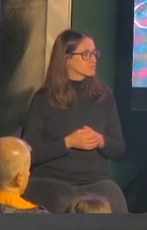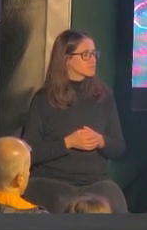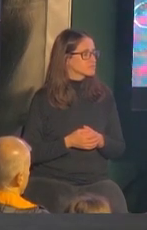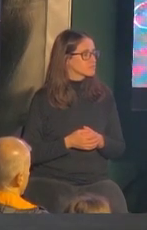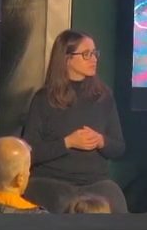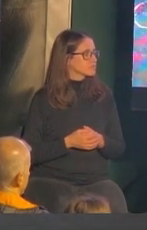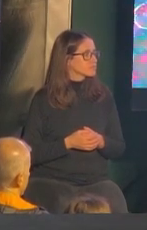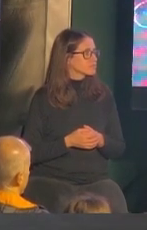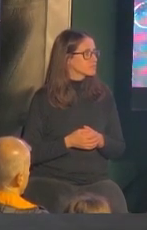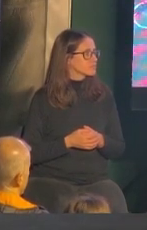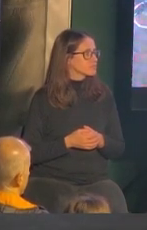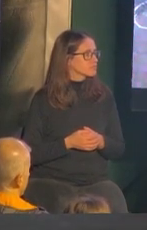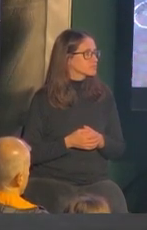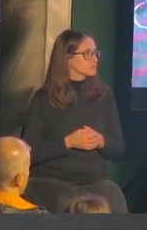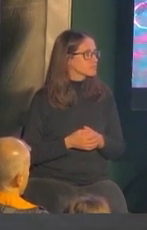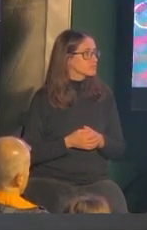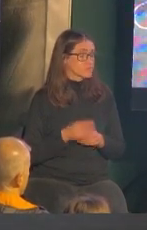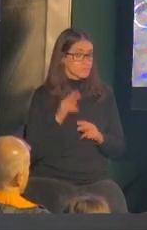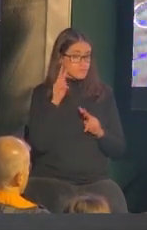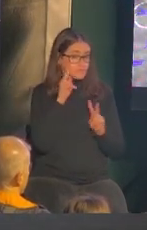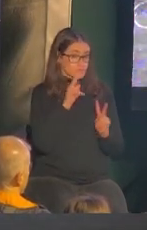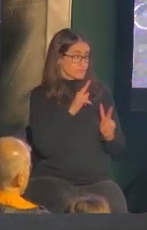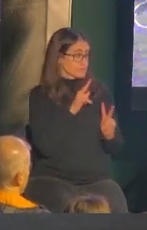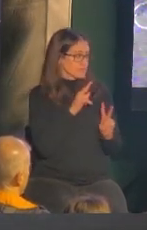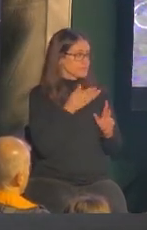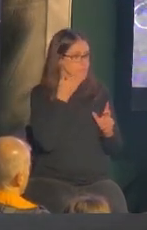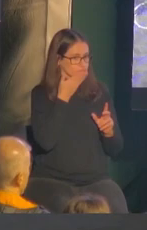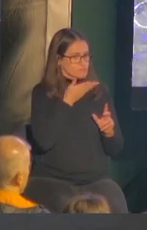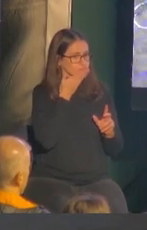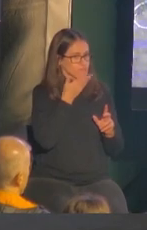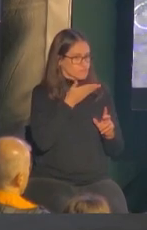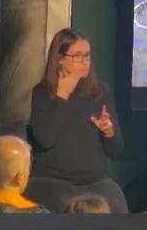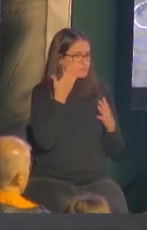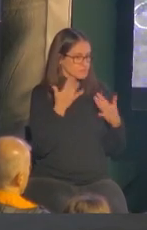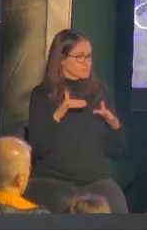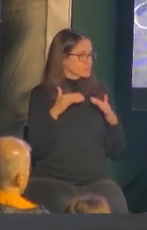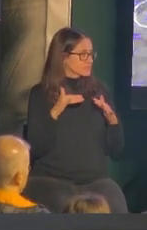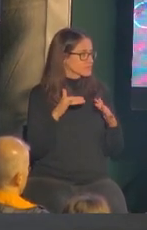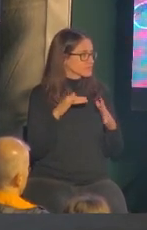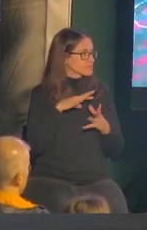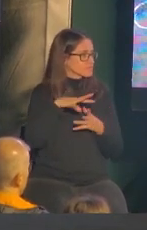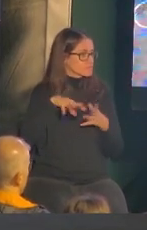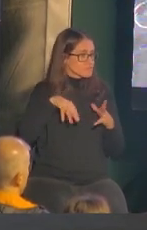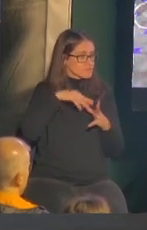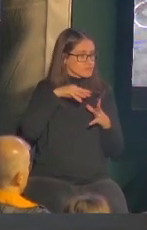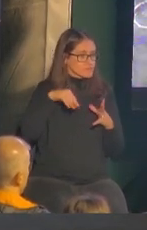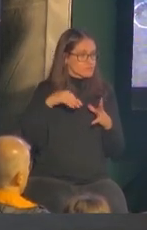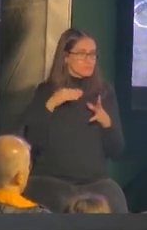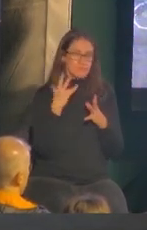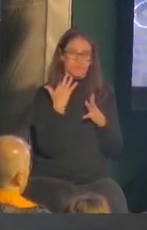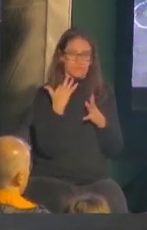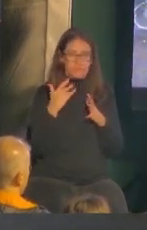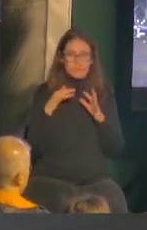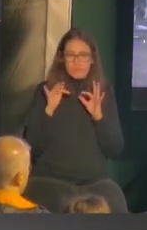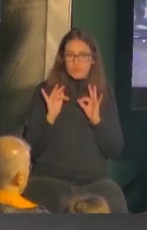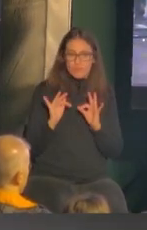També hi ha en compte. Com veieu, està bastant calent i tot i així, no sé si es veu, però l'aire es manté